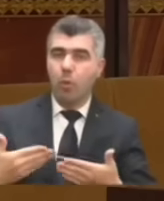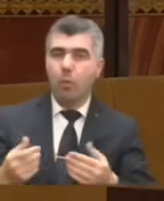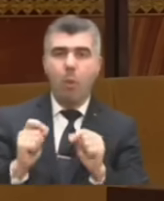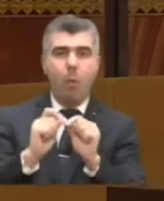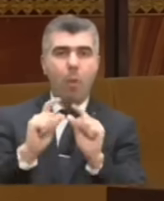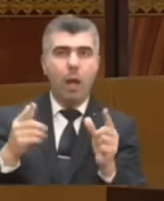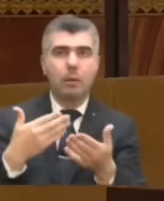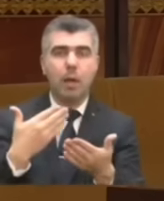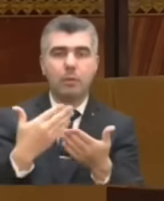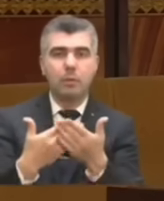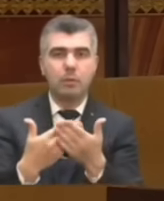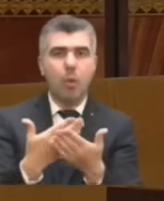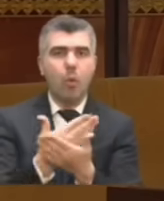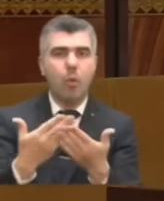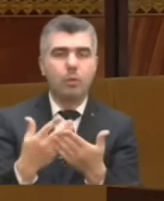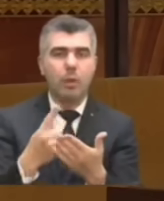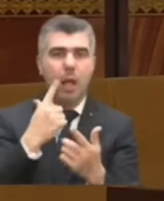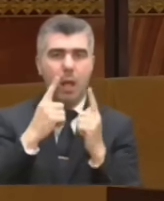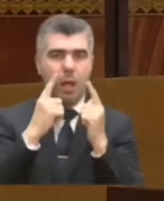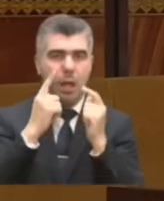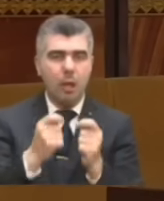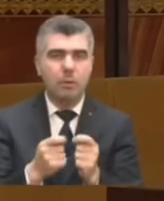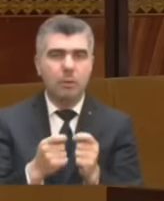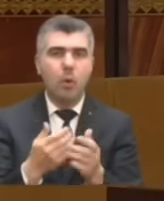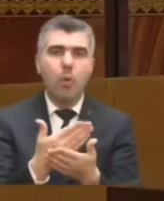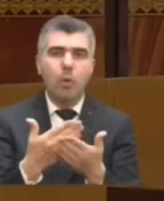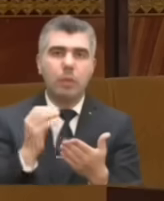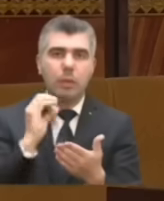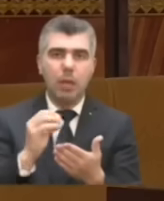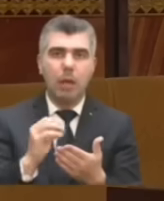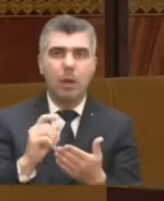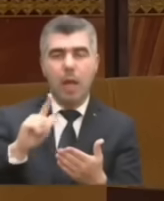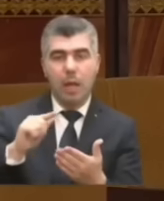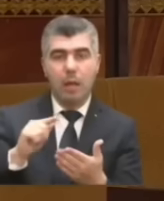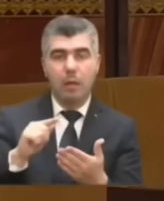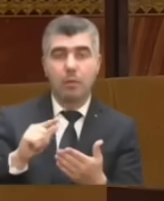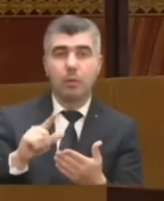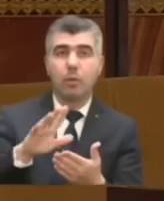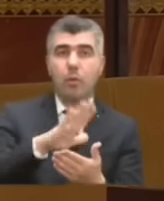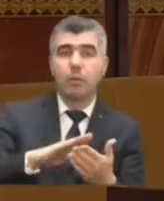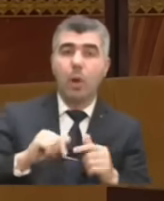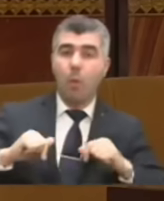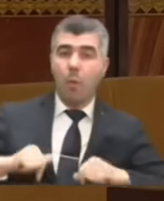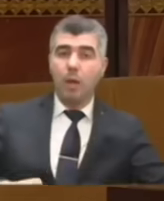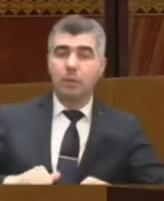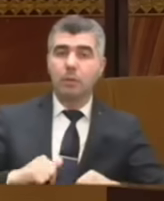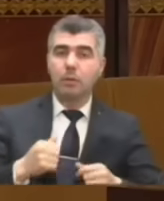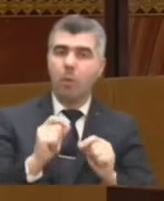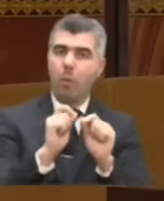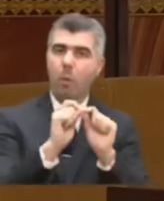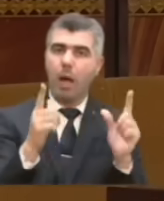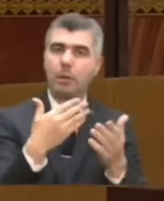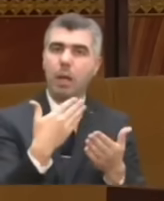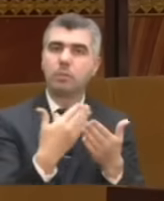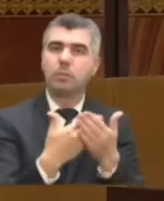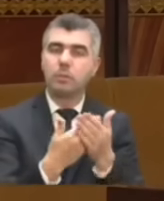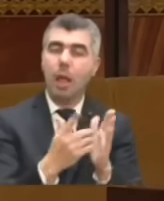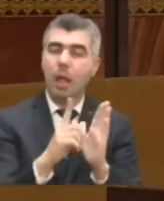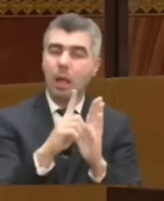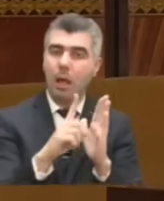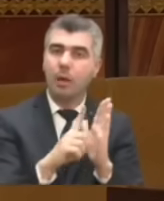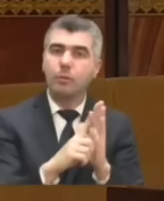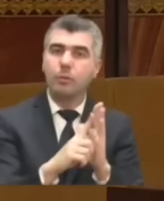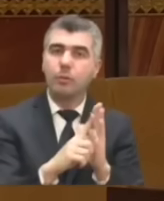أن تلتفتوا ذات اليمين وذات اليسار وأنتم تنظرون حتى تحت أخمص القدمين سيد الوزير لتروا أن الظاهرة موجودة وتأطرها القانون.